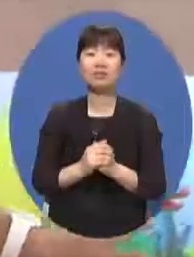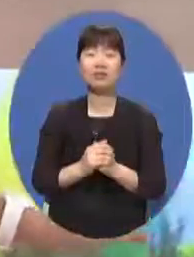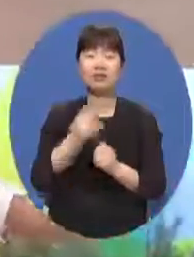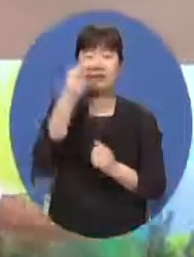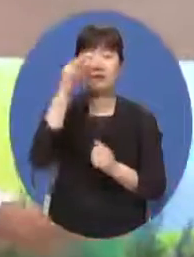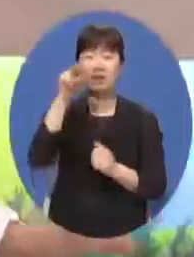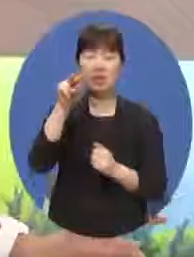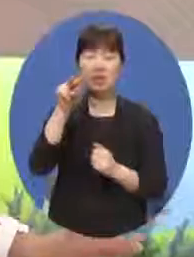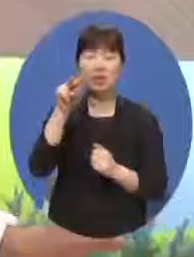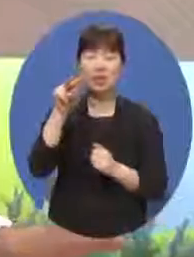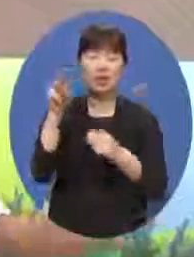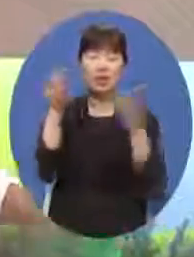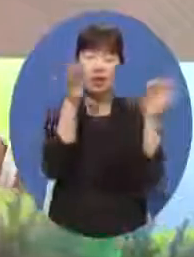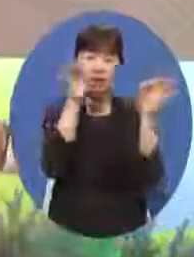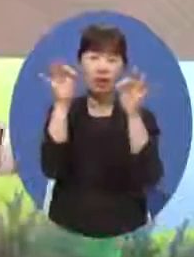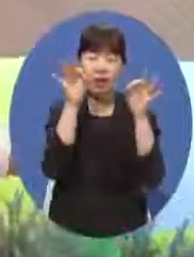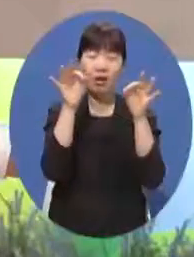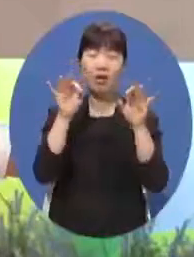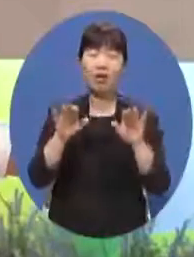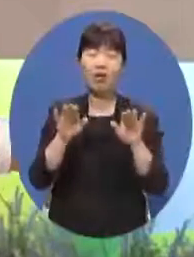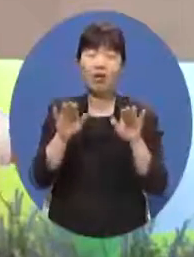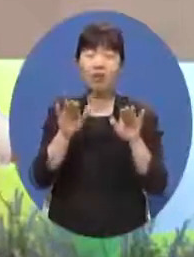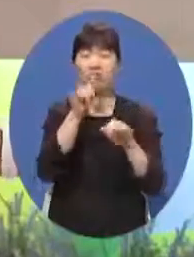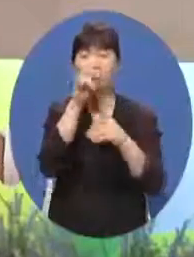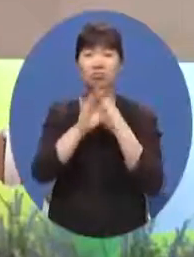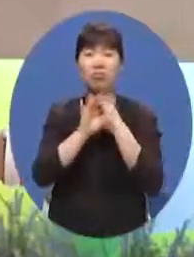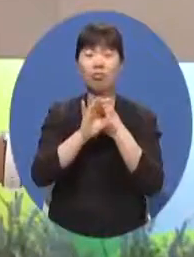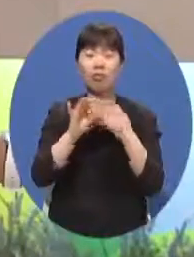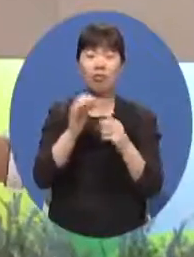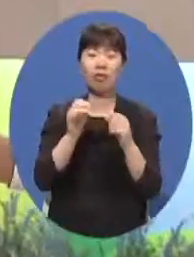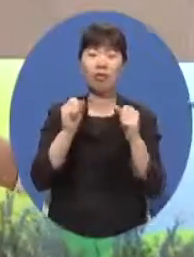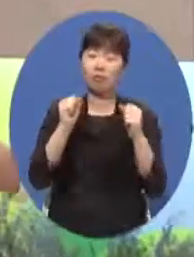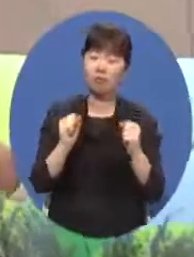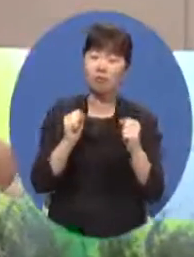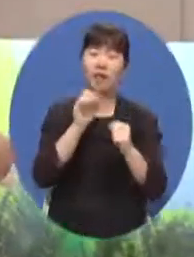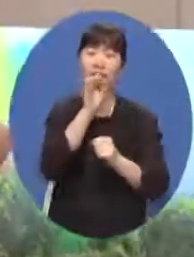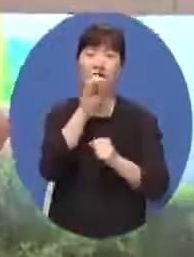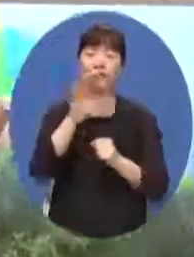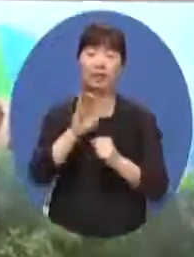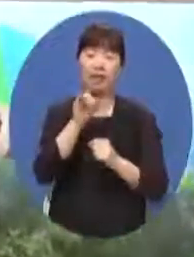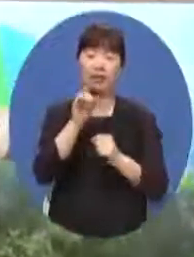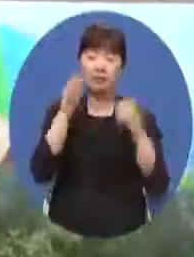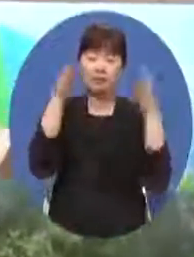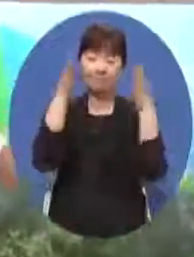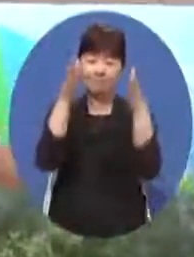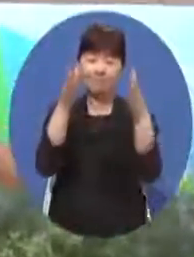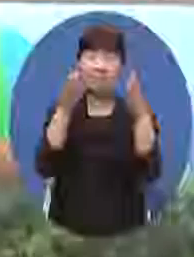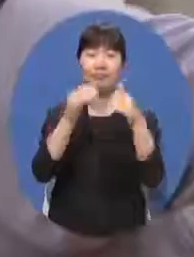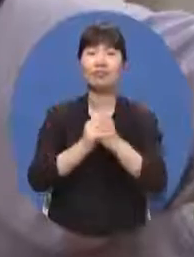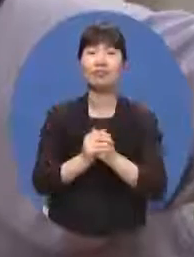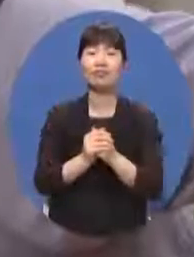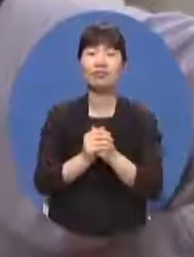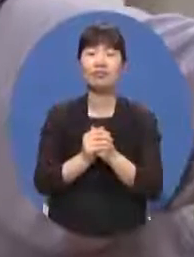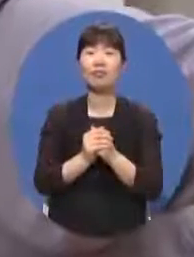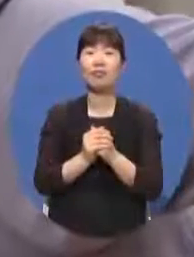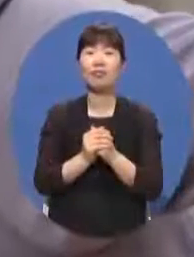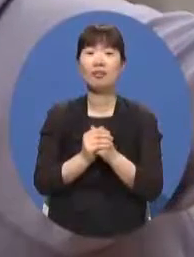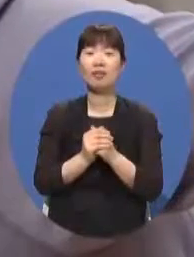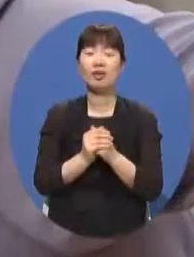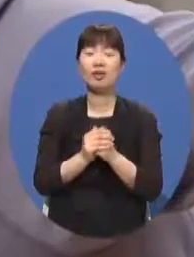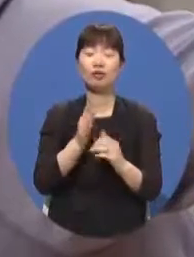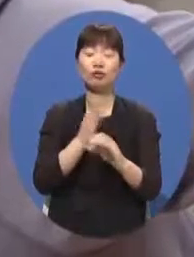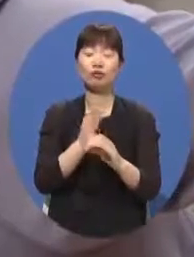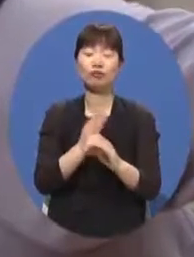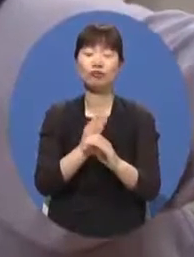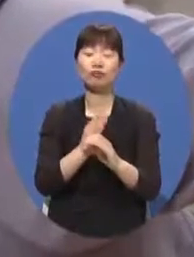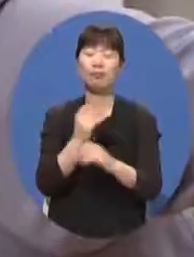시선을 여기저기 보면서 이렇게 흐트러지면 중심을 잡기 힘든데요. 네. 딱한 곳을 정확히 응시하면서 바라보시면